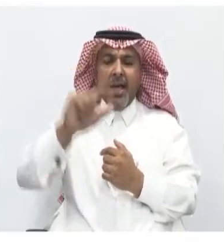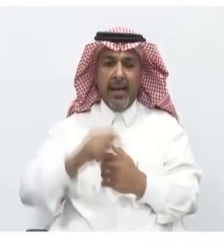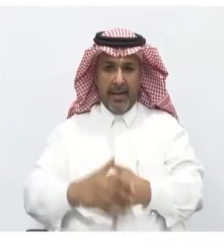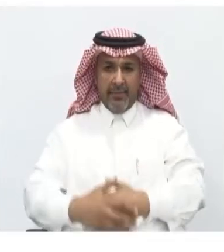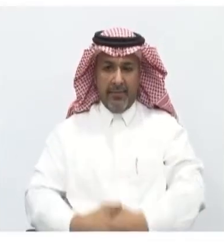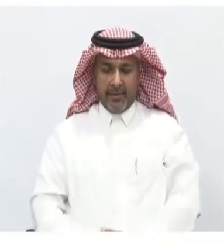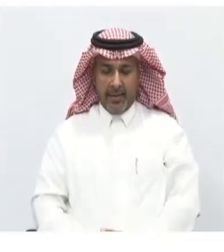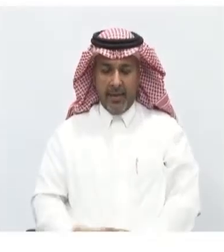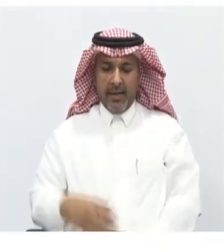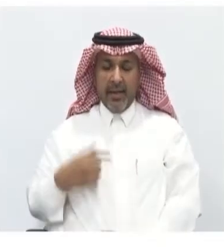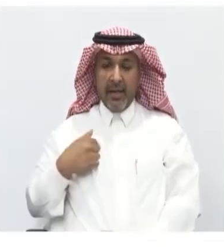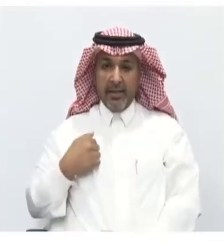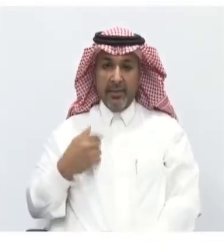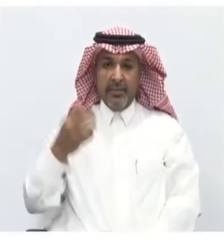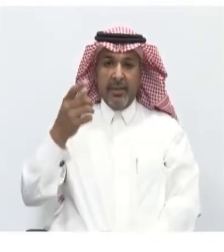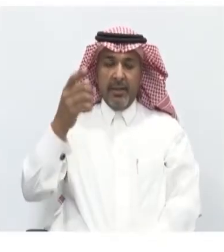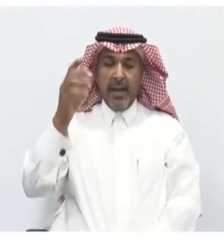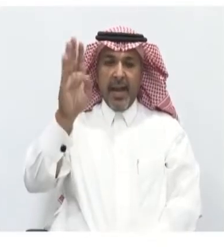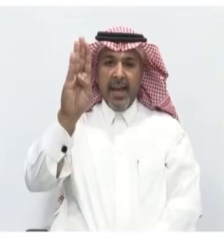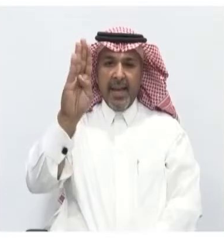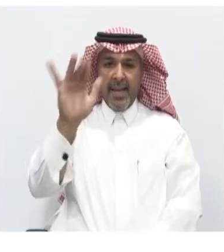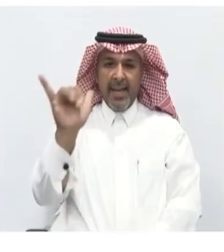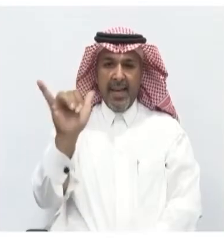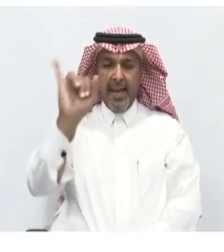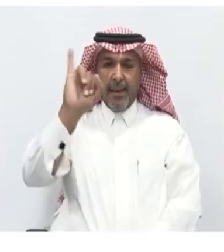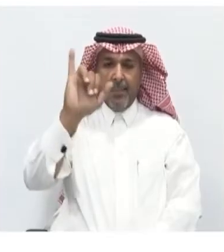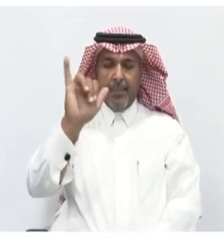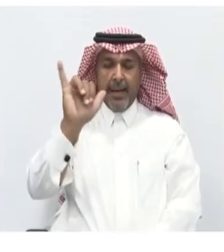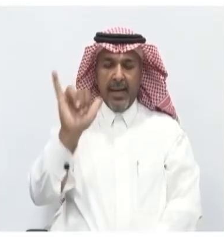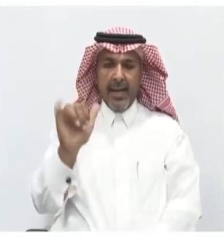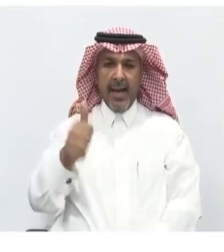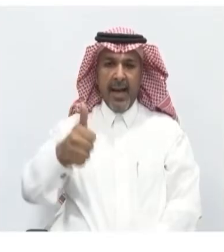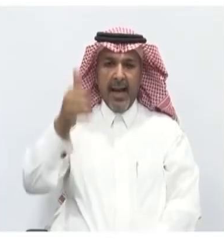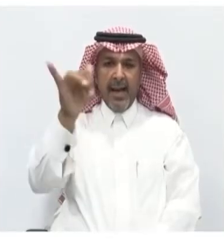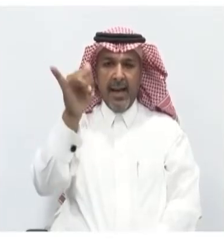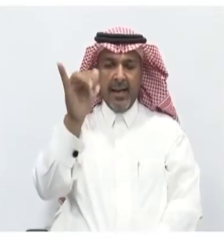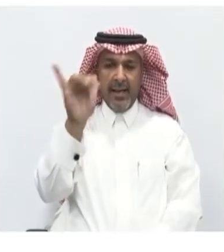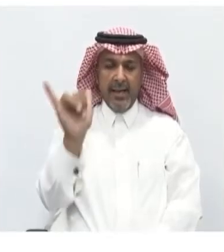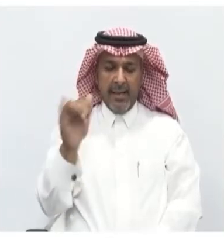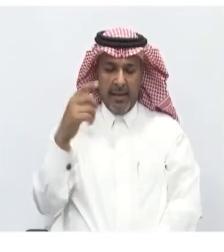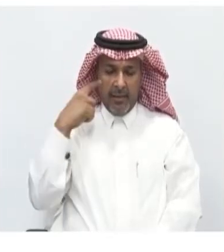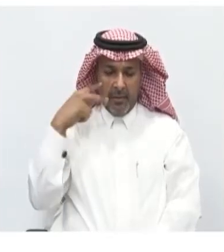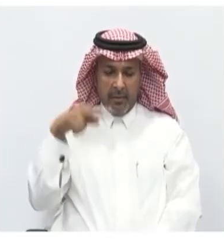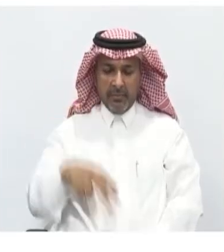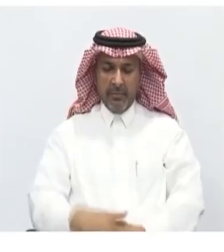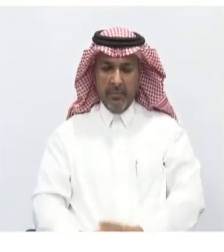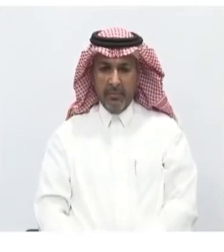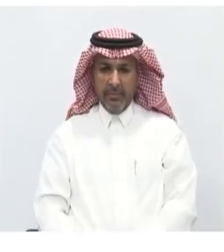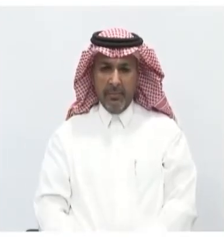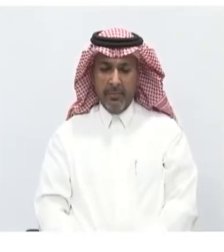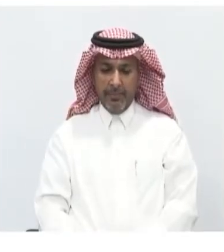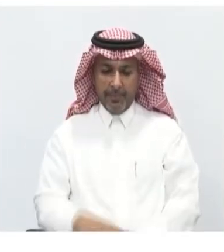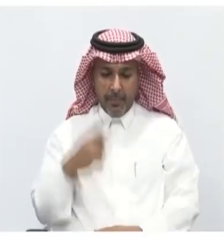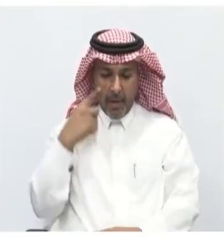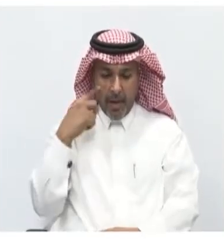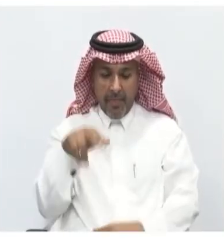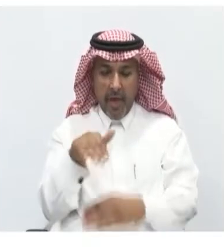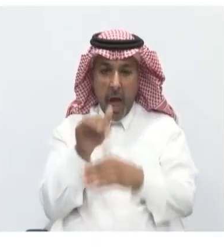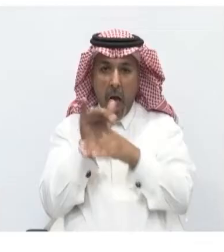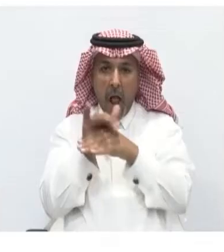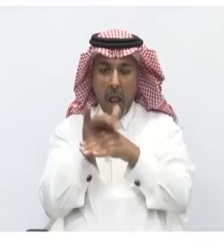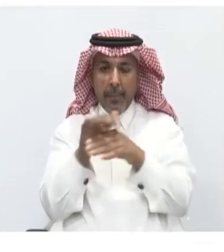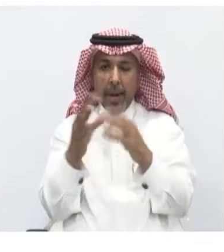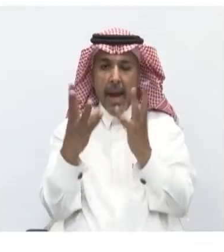اذا هل المعادله بهذه الطريقه اعطتني معلومات مباشره عن كتل المواد المتفاعله